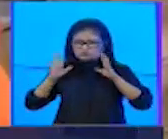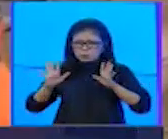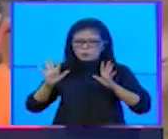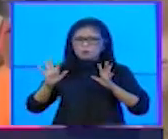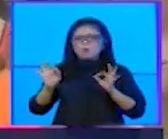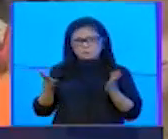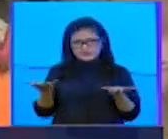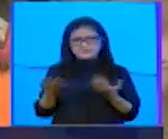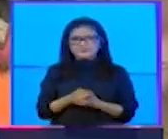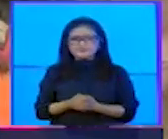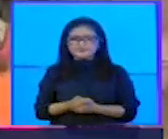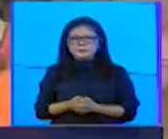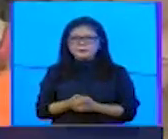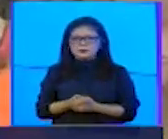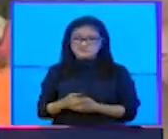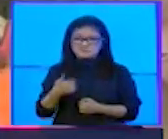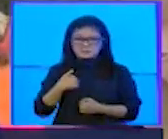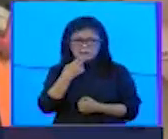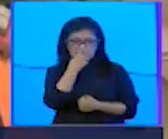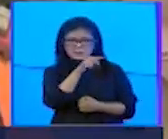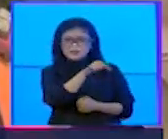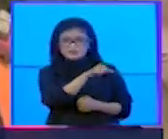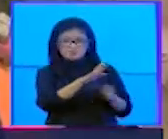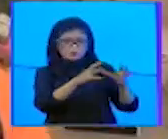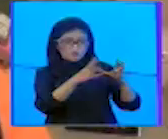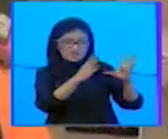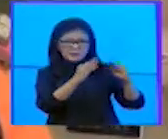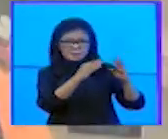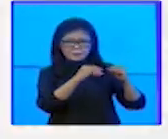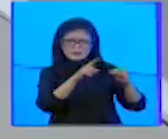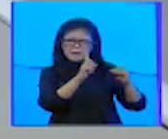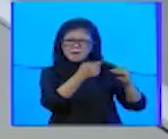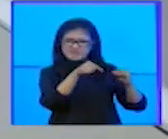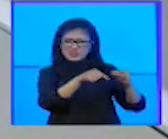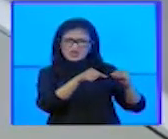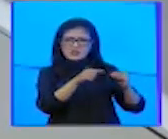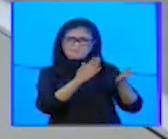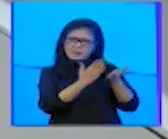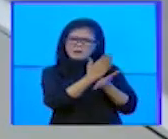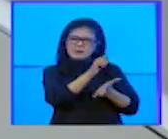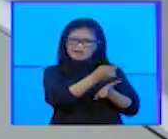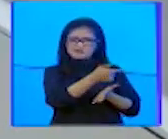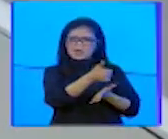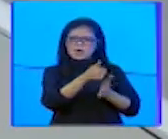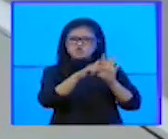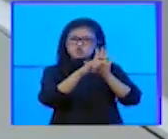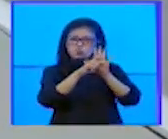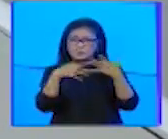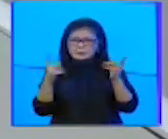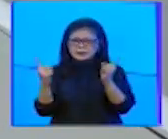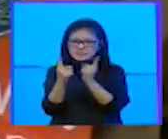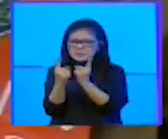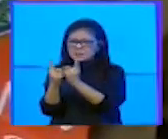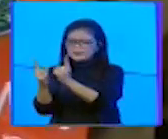terjadi pelanggaran, tetapi tidak signifikan. Jaga jarak. Sementara itu, pihak perusahaan mengakui